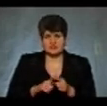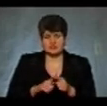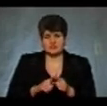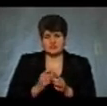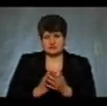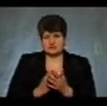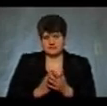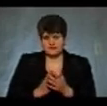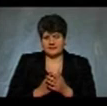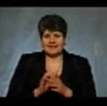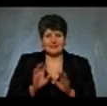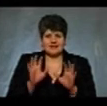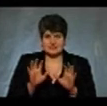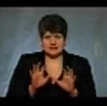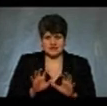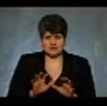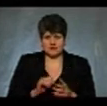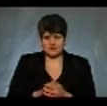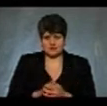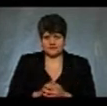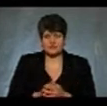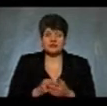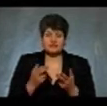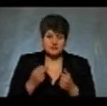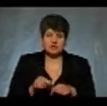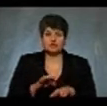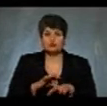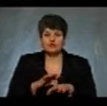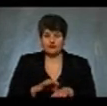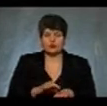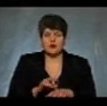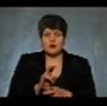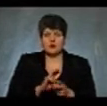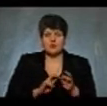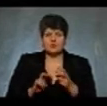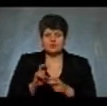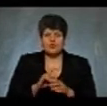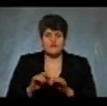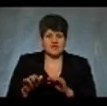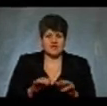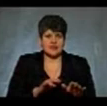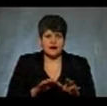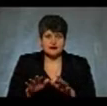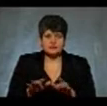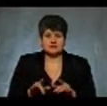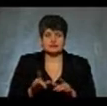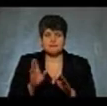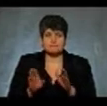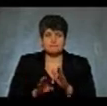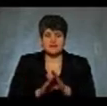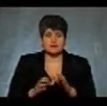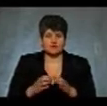якраз незаконних боєприпасів. Звичайно, проводиться оперативно-розшукова діяльність також підрозділами